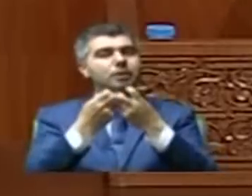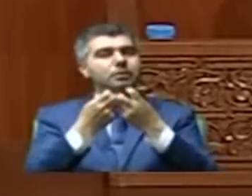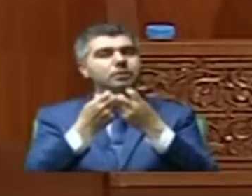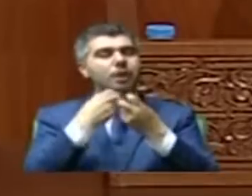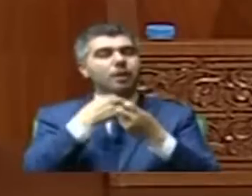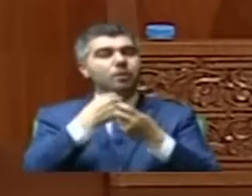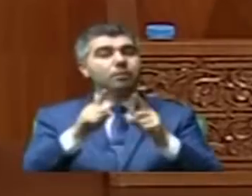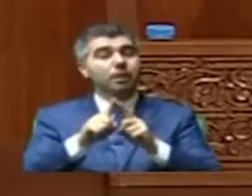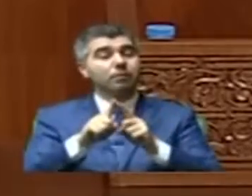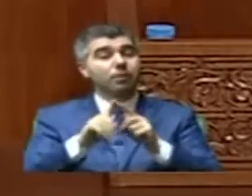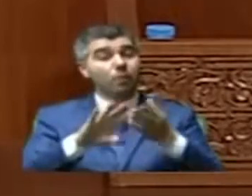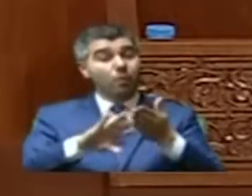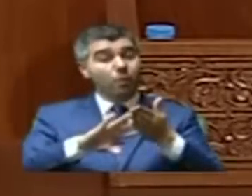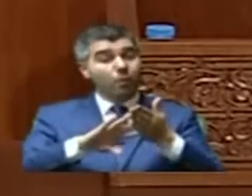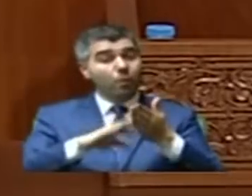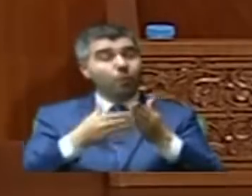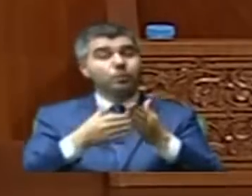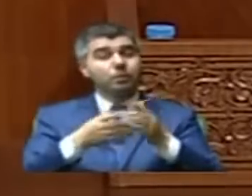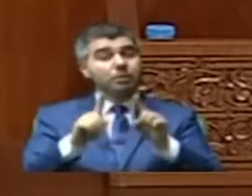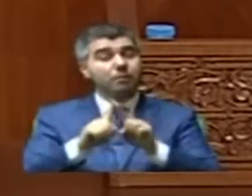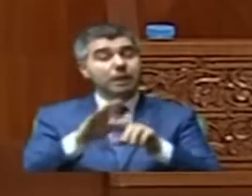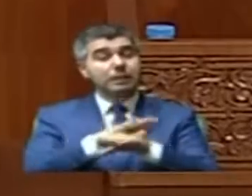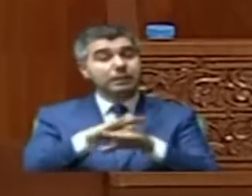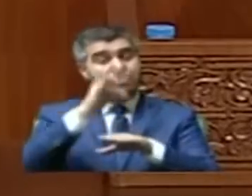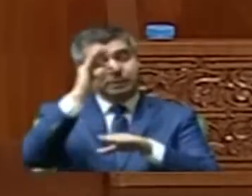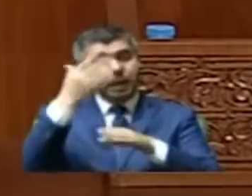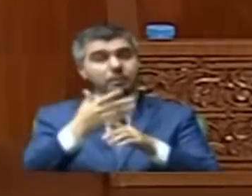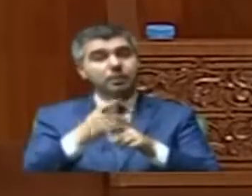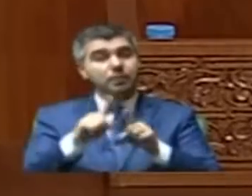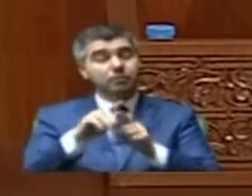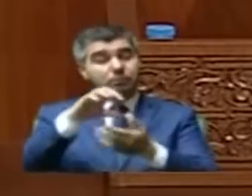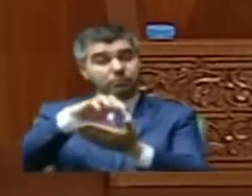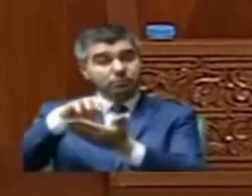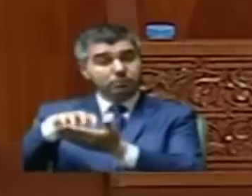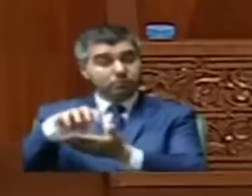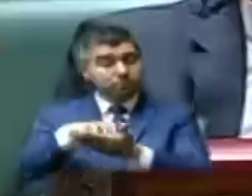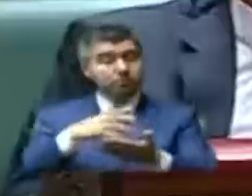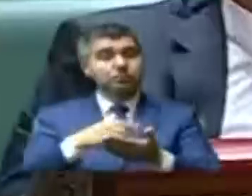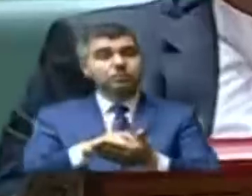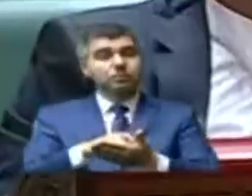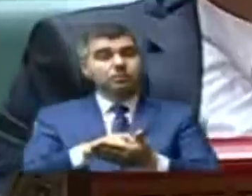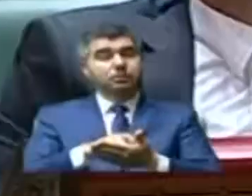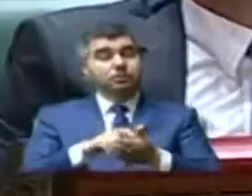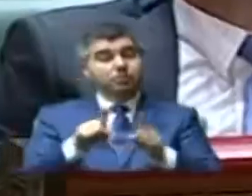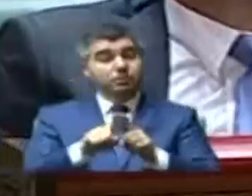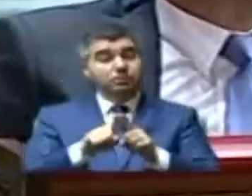المستوى المحلي والا احنا كذكر على التقي السياسات العموميه ك سياسات مركزيه